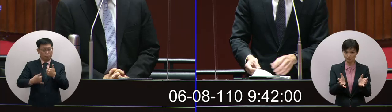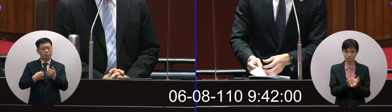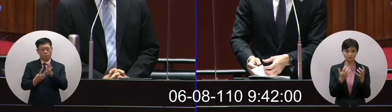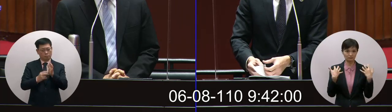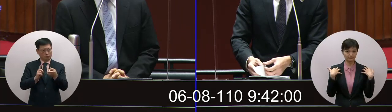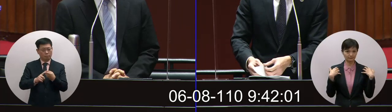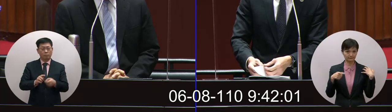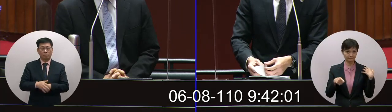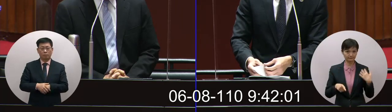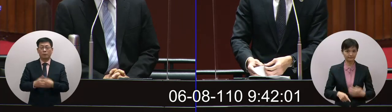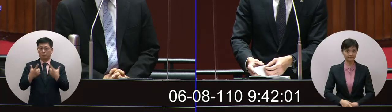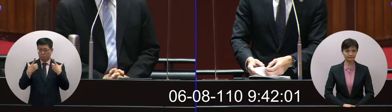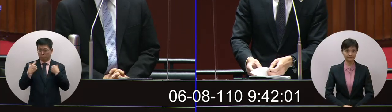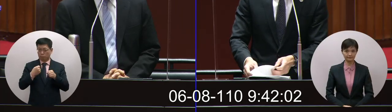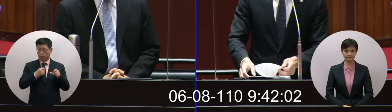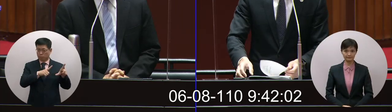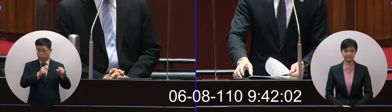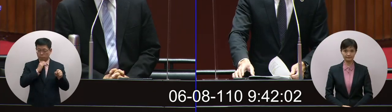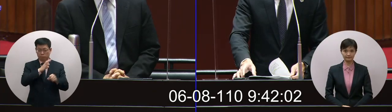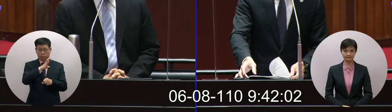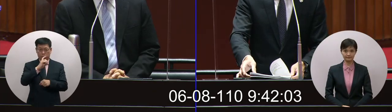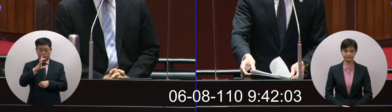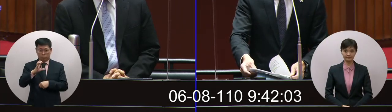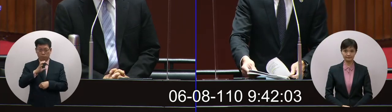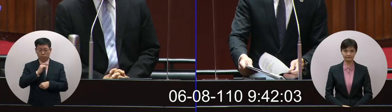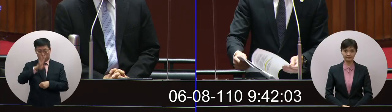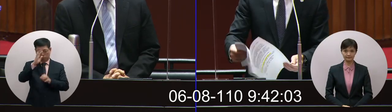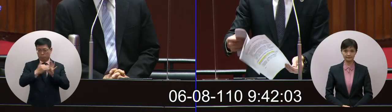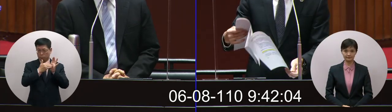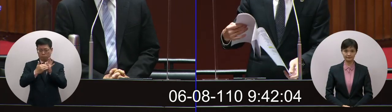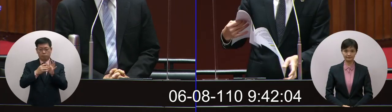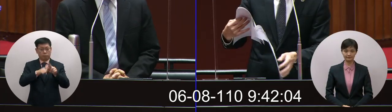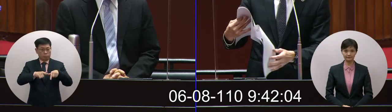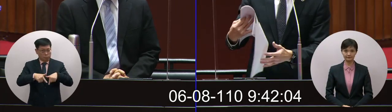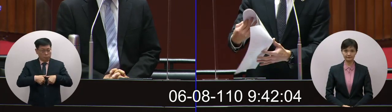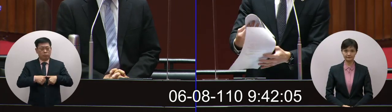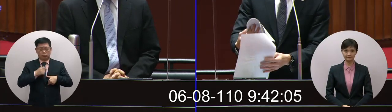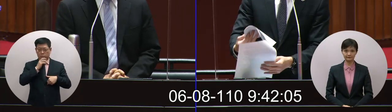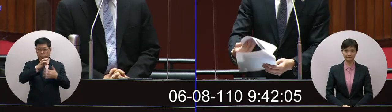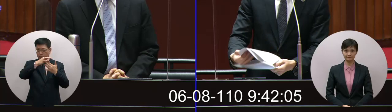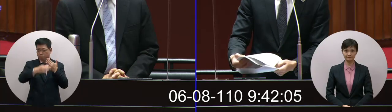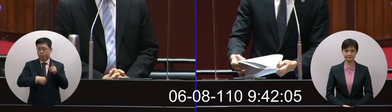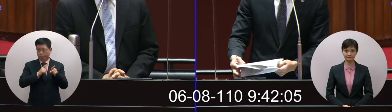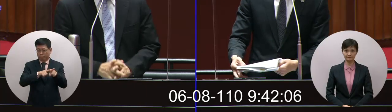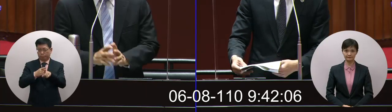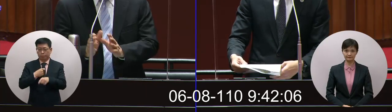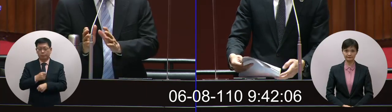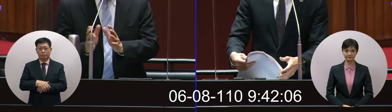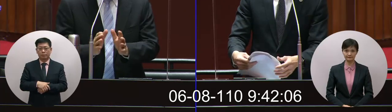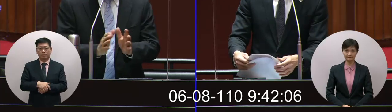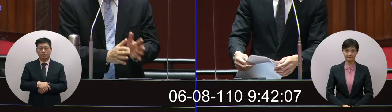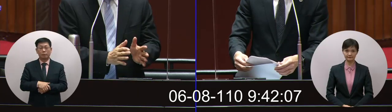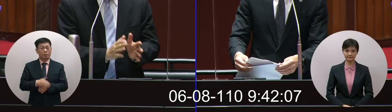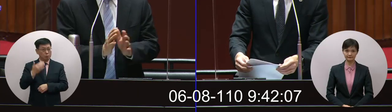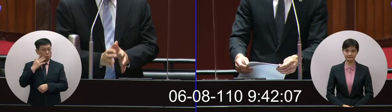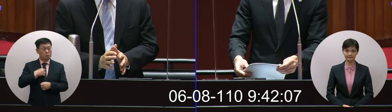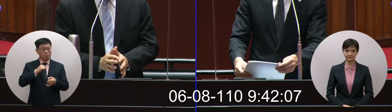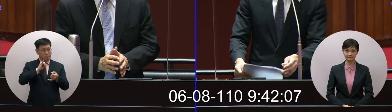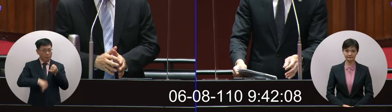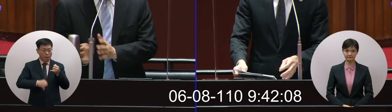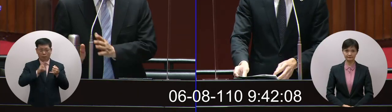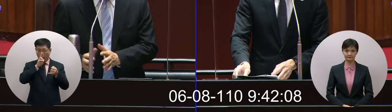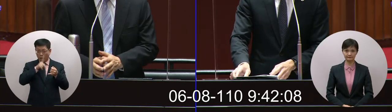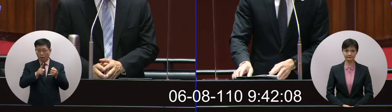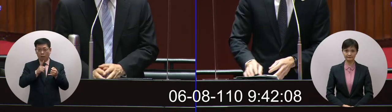对，咱拢应该照 CDC 防疫中心的指引来做。但做了无够也